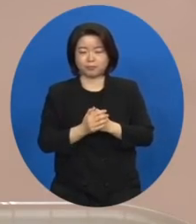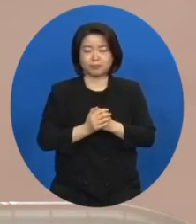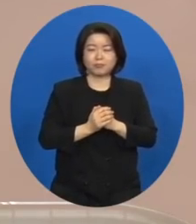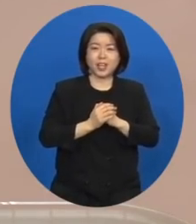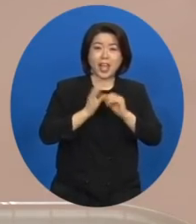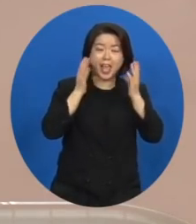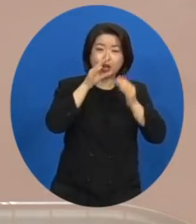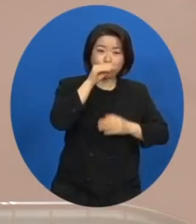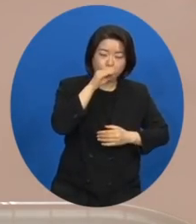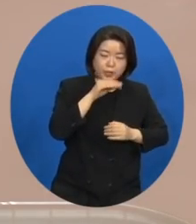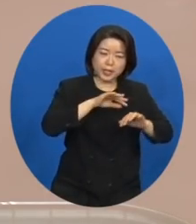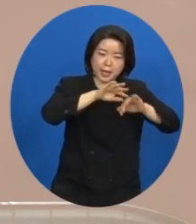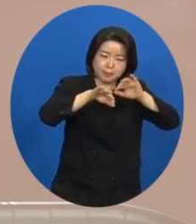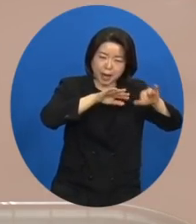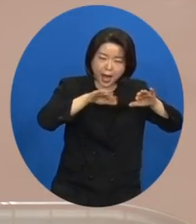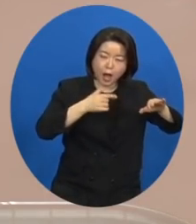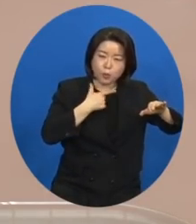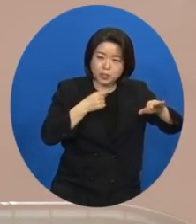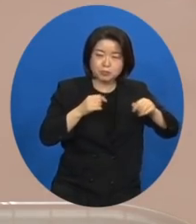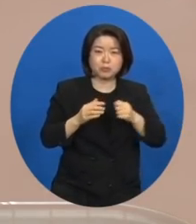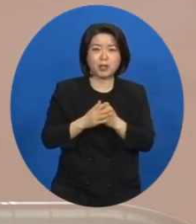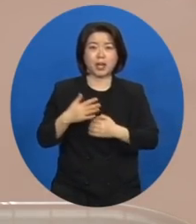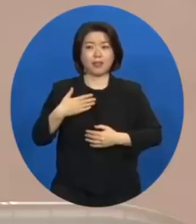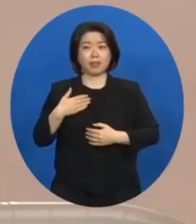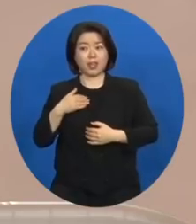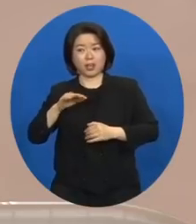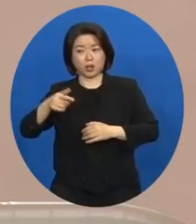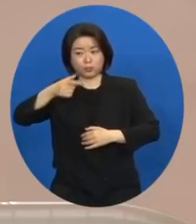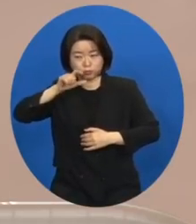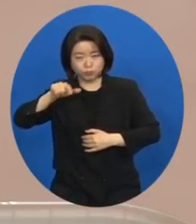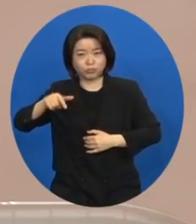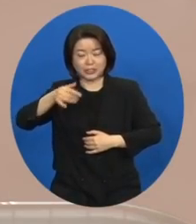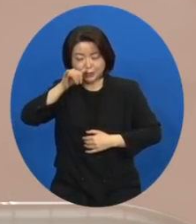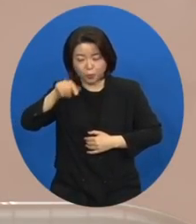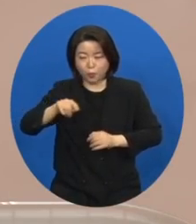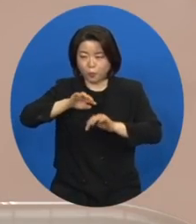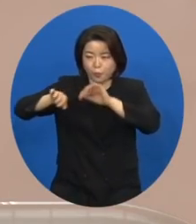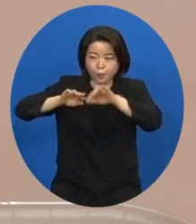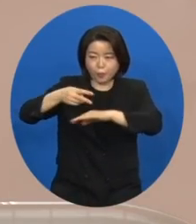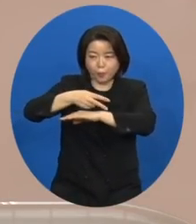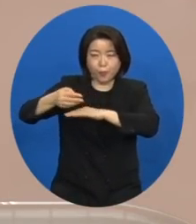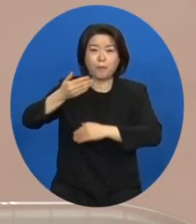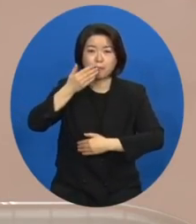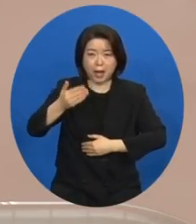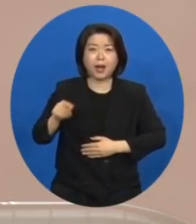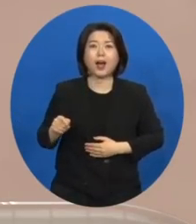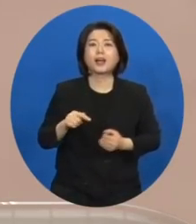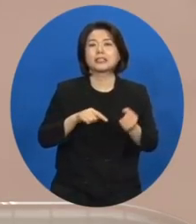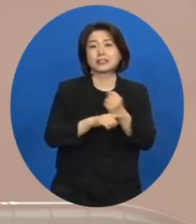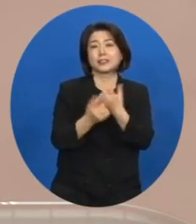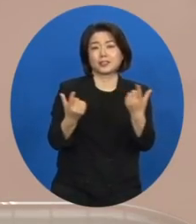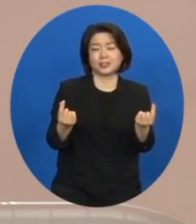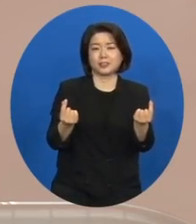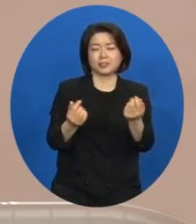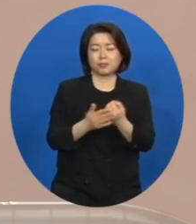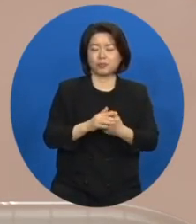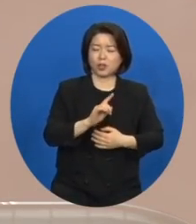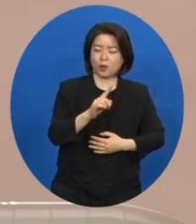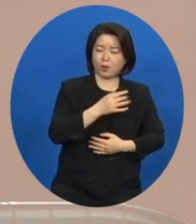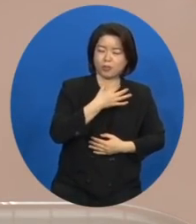것은 물이 있다는 것이고 내가 헤엄을 칠 수 있다는 뜻이기도 하다 라는 얘기를 하면서 그런 어떤 욕구가